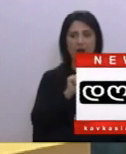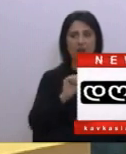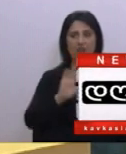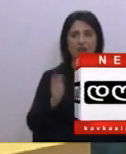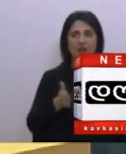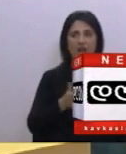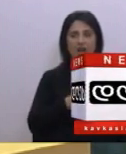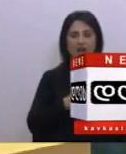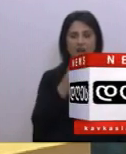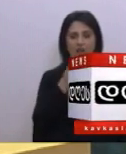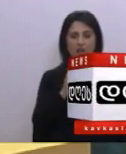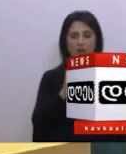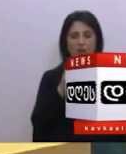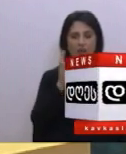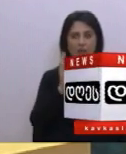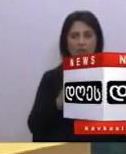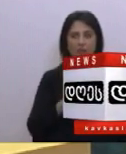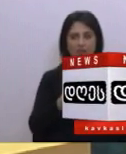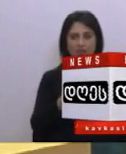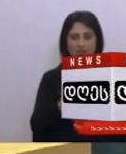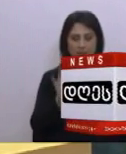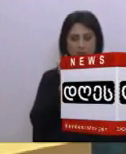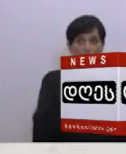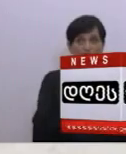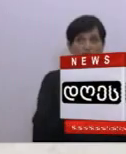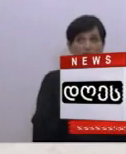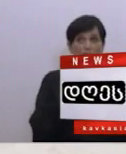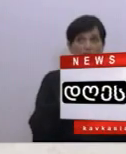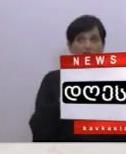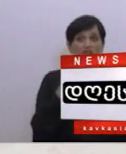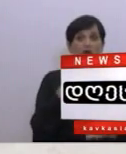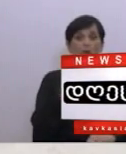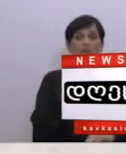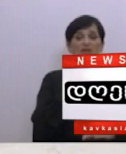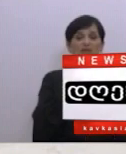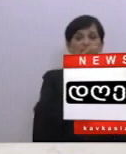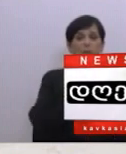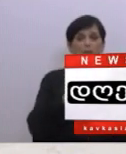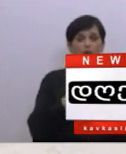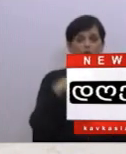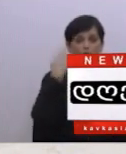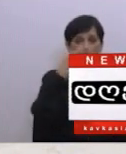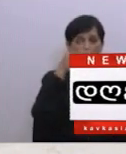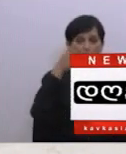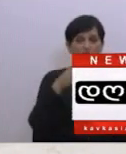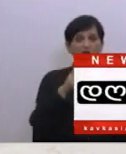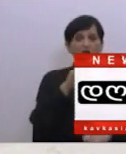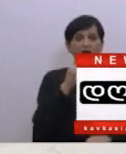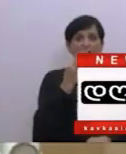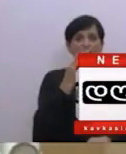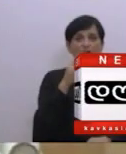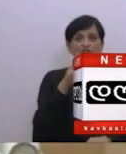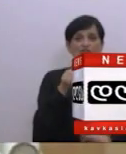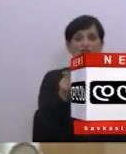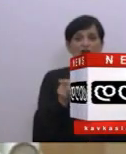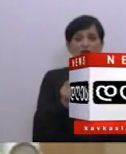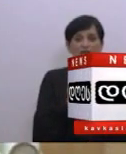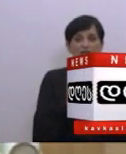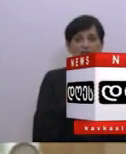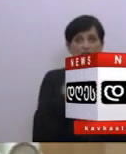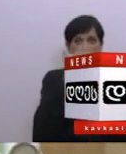Vahtang Gomelauri, საკანონმდებლო ორგანოში ინტერპელაციის წესით შოვის სტიქიის ტრაგედიასთან დაკავშირებულ კითხვებზე პასუხების გასაცემად